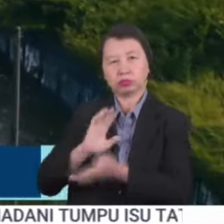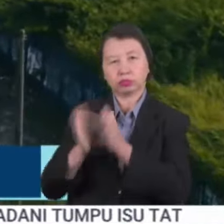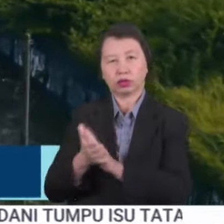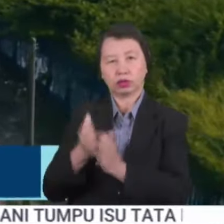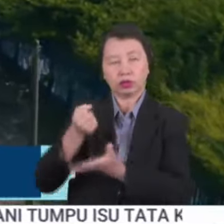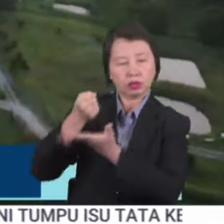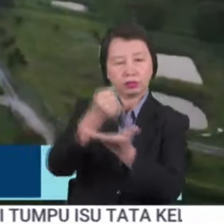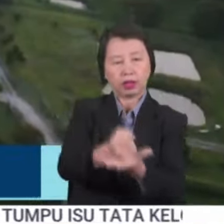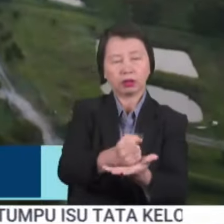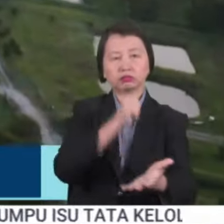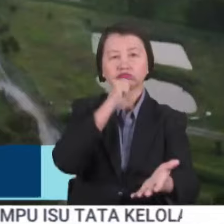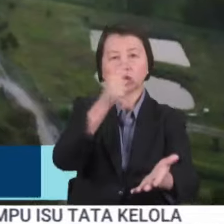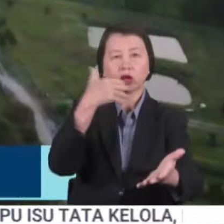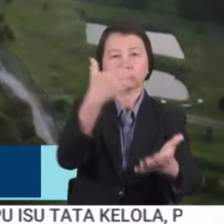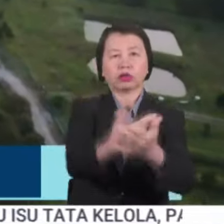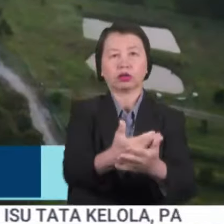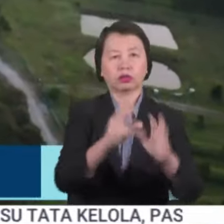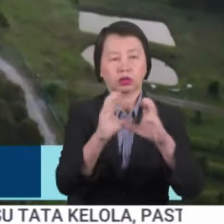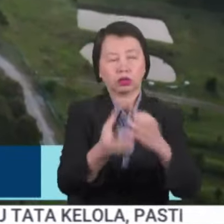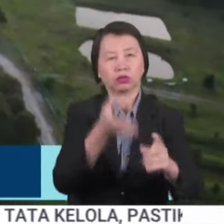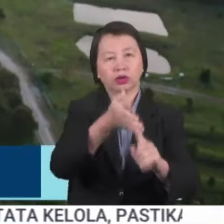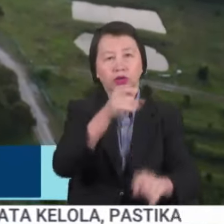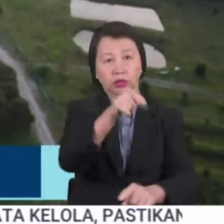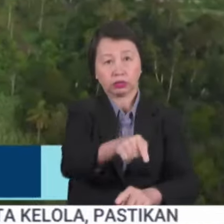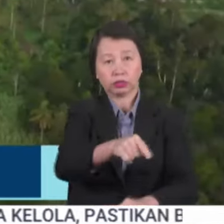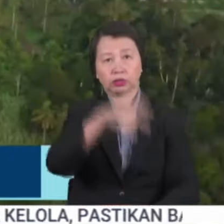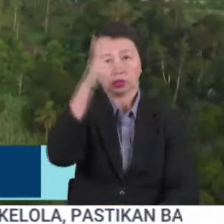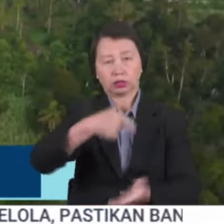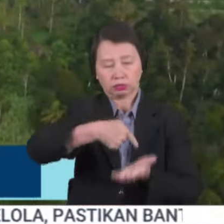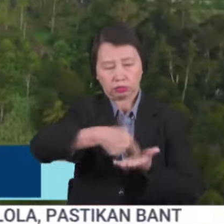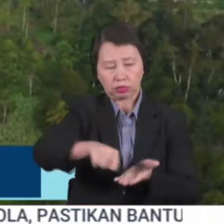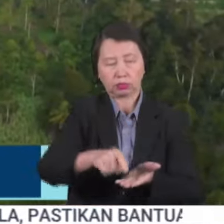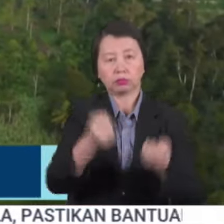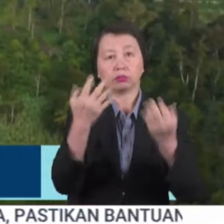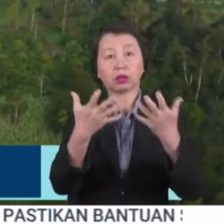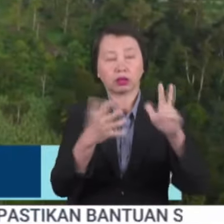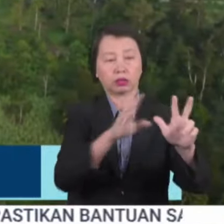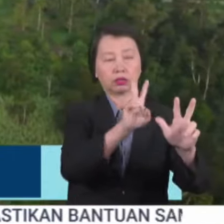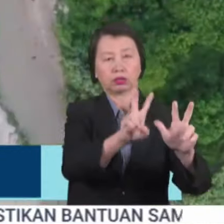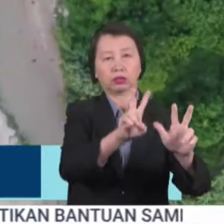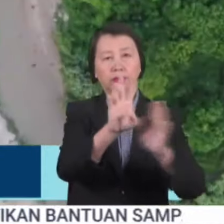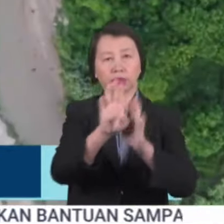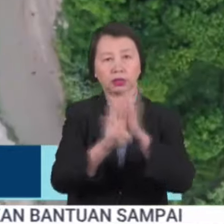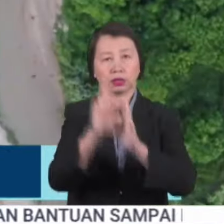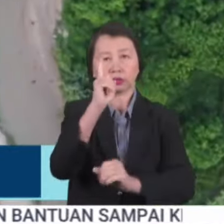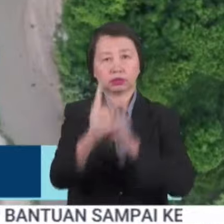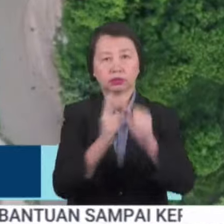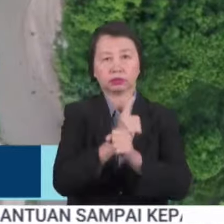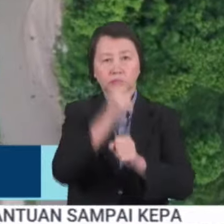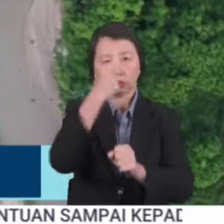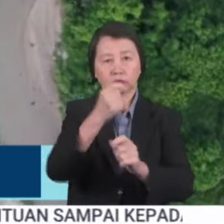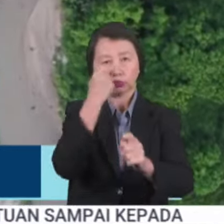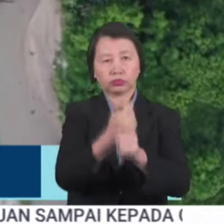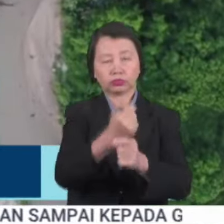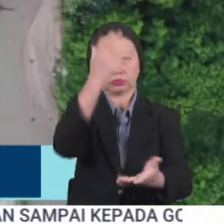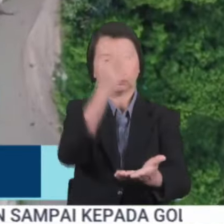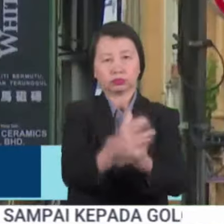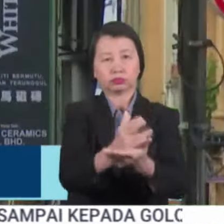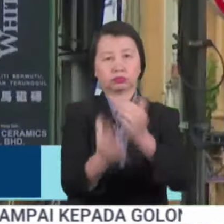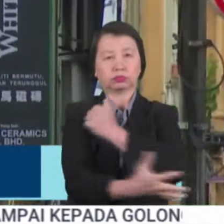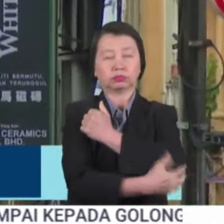menyebabkan bantuan tidak sampai kepada golongan sasar. Kerajaan membelanjakan sebanyak RM22 bilion setahun bagi tujuan